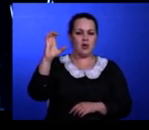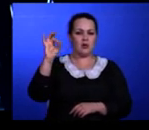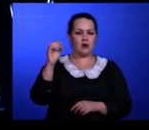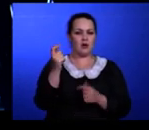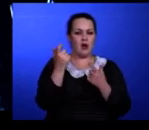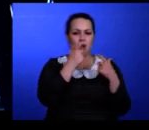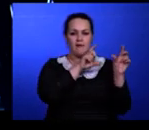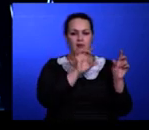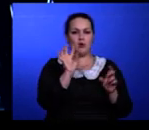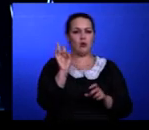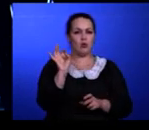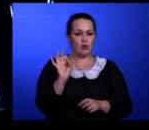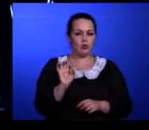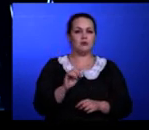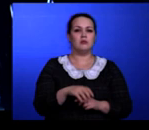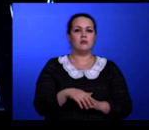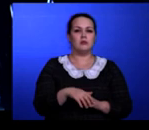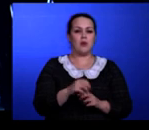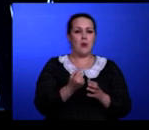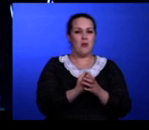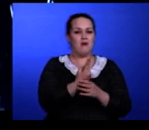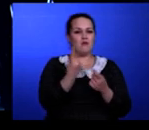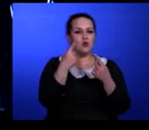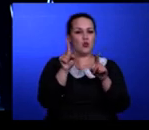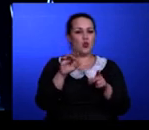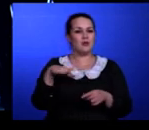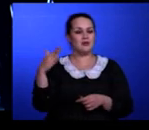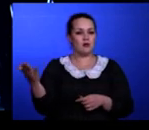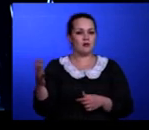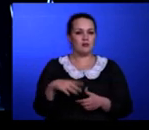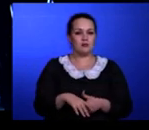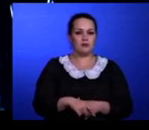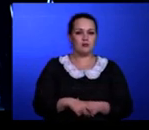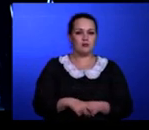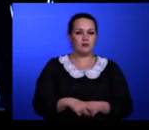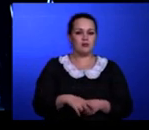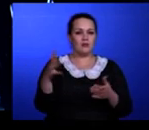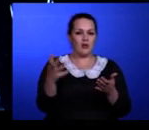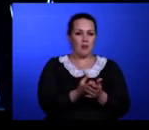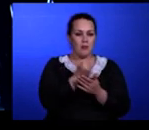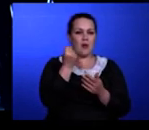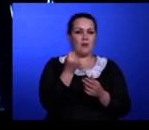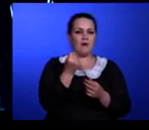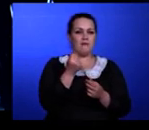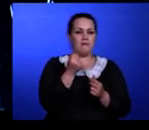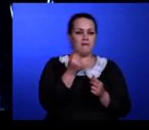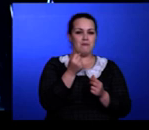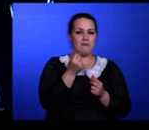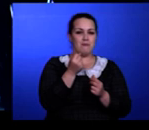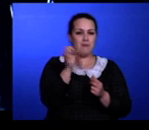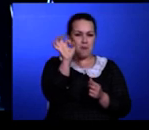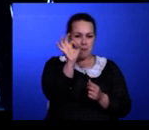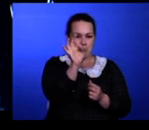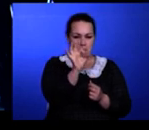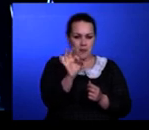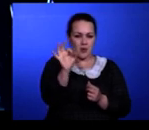но тут же появились с другой стороны поймав прицел ненавистный